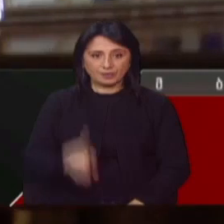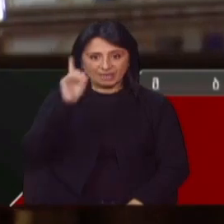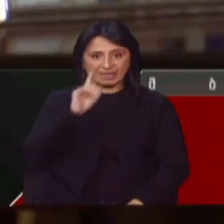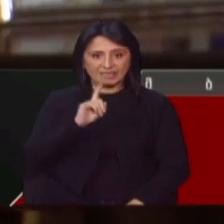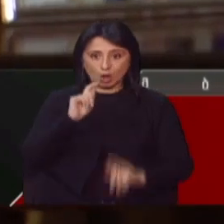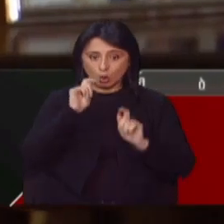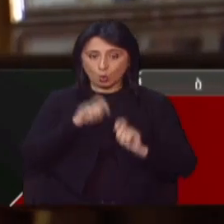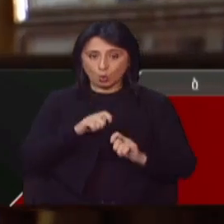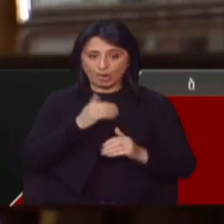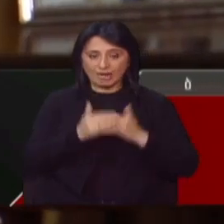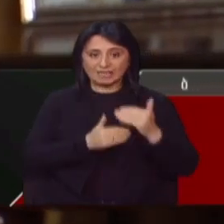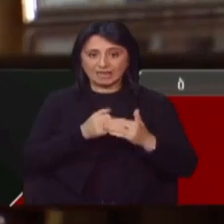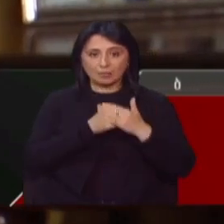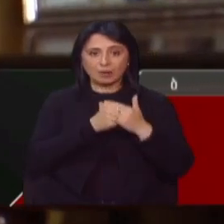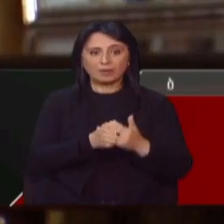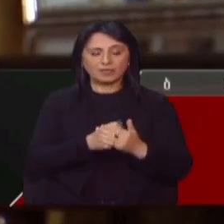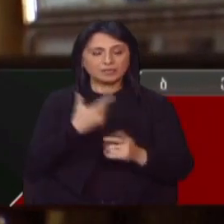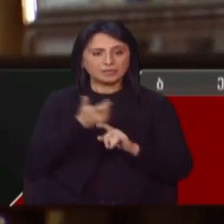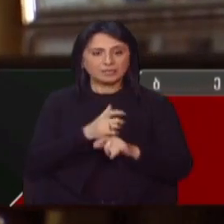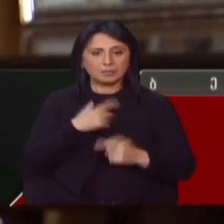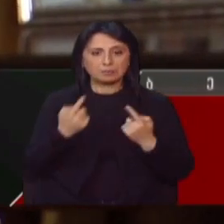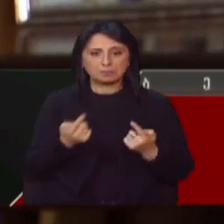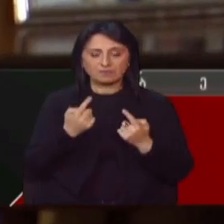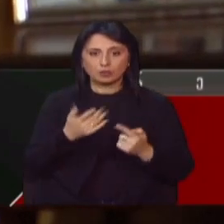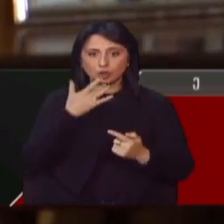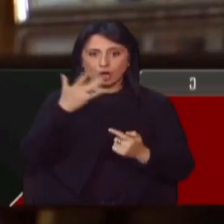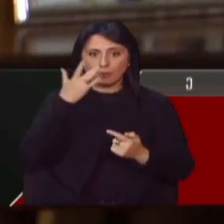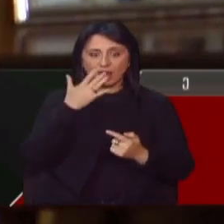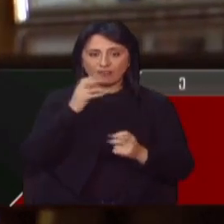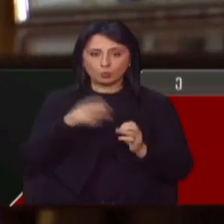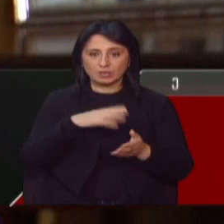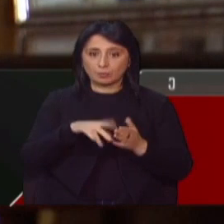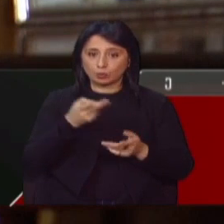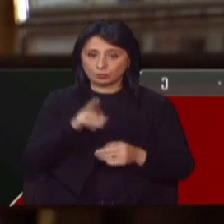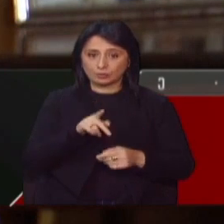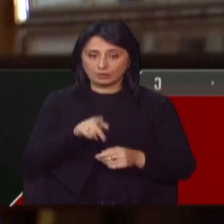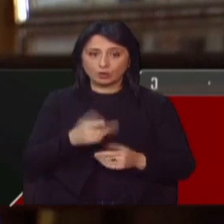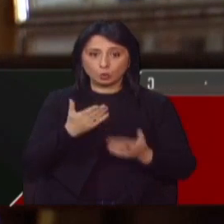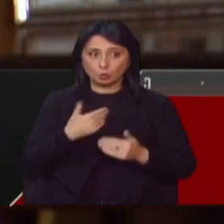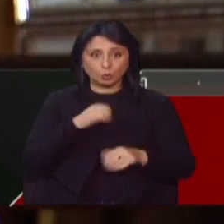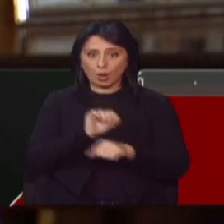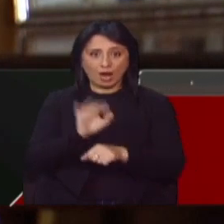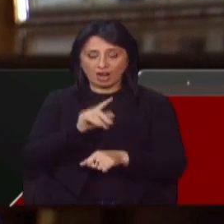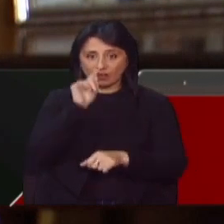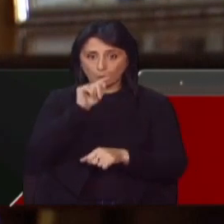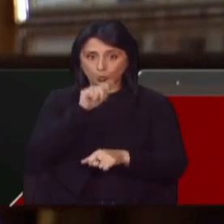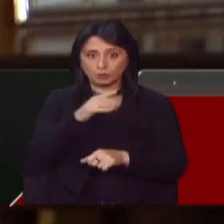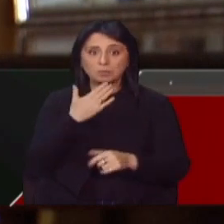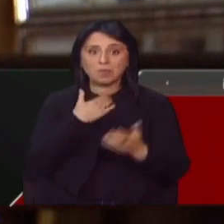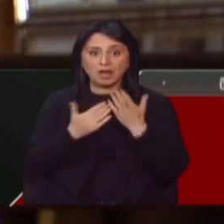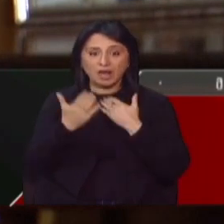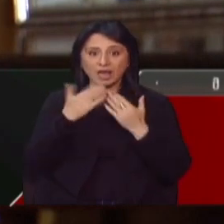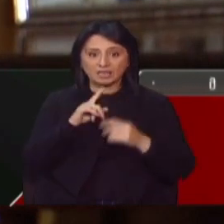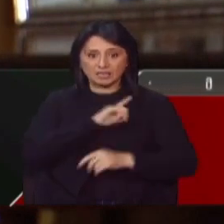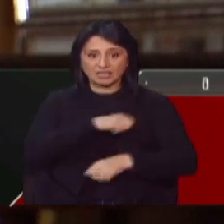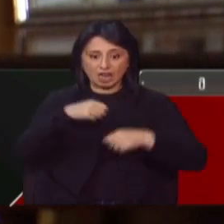ისრაელისა და უკრაინის წარმატების მიღწევა სასიცოცხლოდ მნიშვნელოვანია ამერიკის ეროვნული უსაფრთხოებისთვის. თუ ჩვენ არ შევაჩერებთ პუტინის მადას ძალაუფლებისა